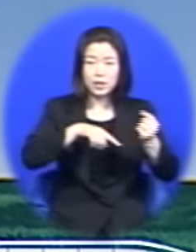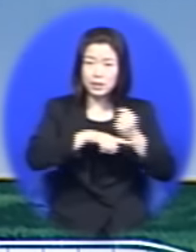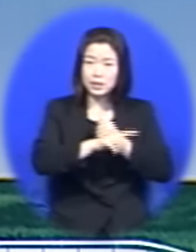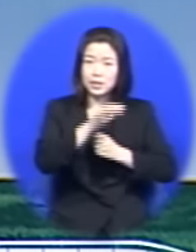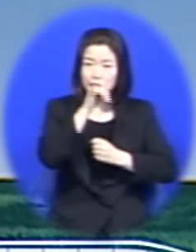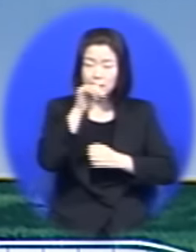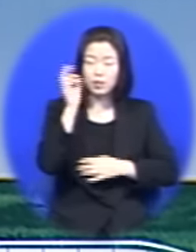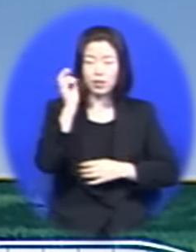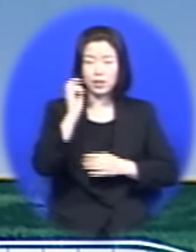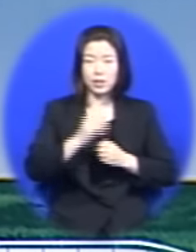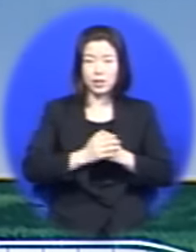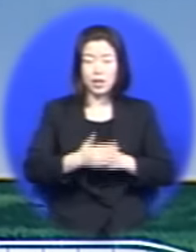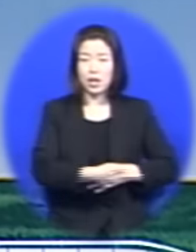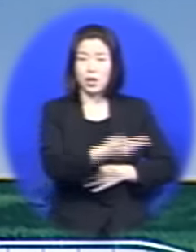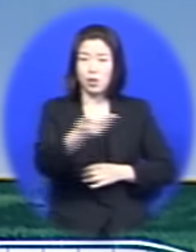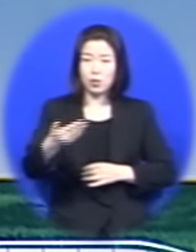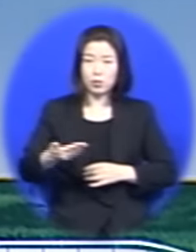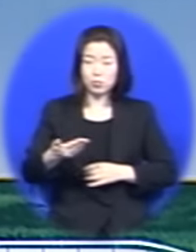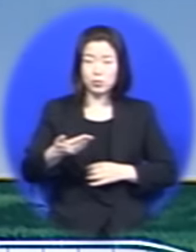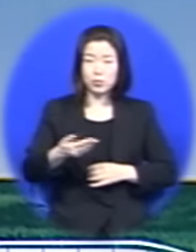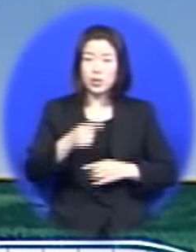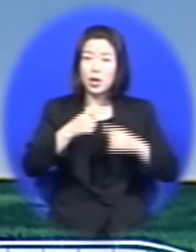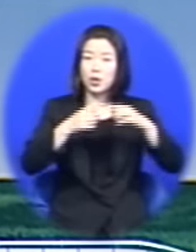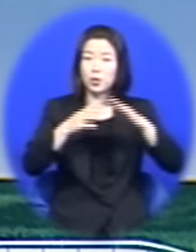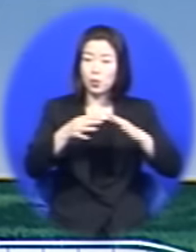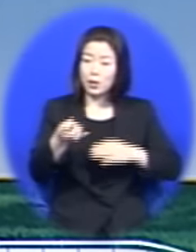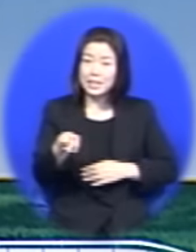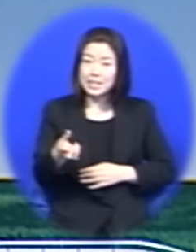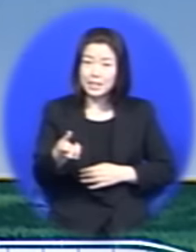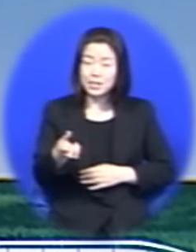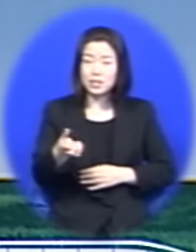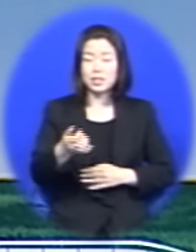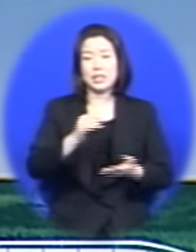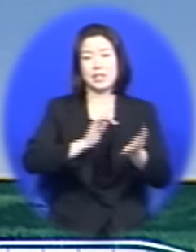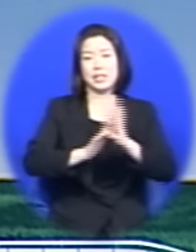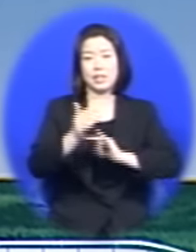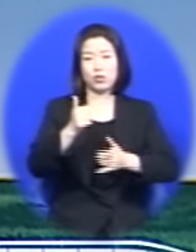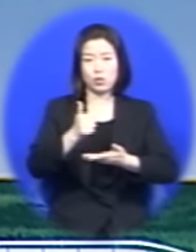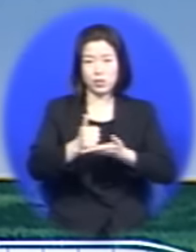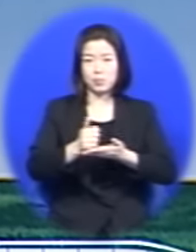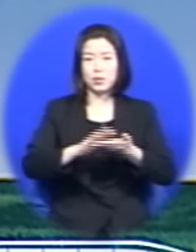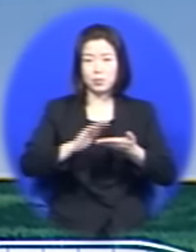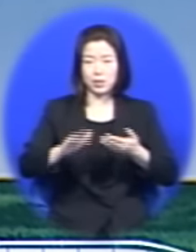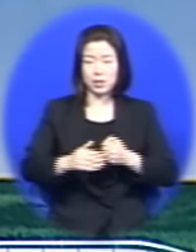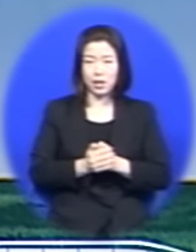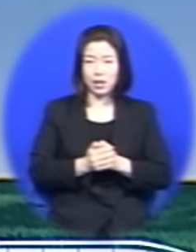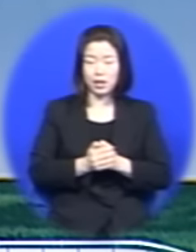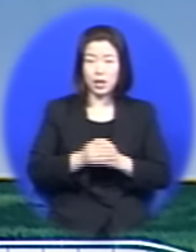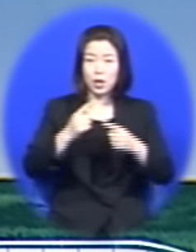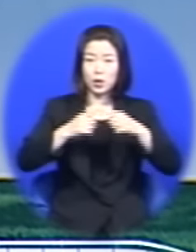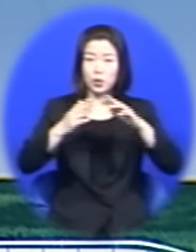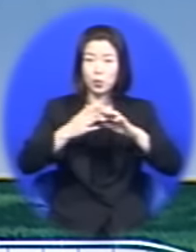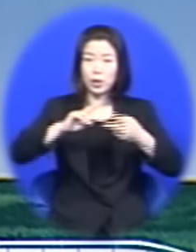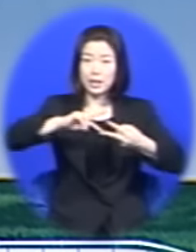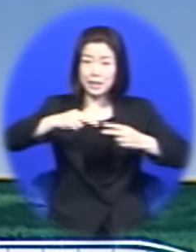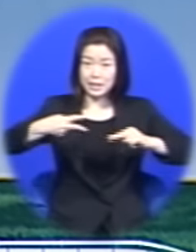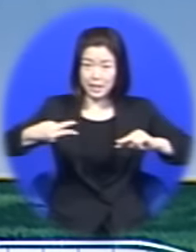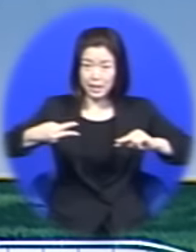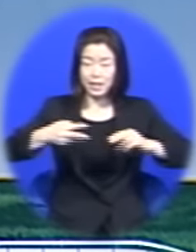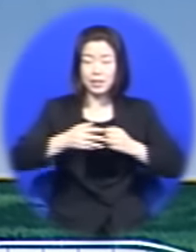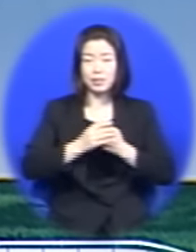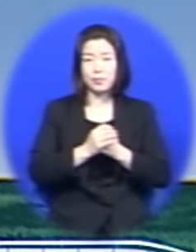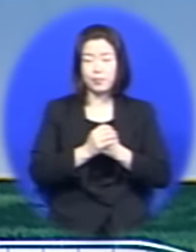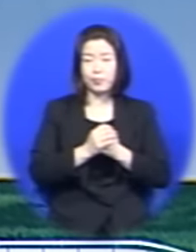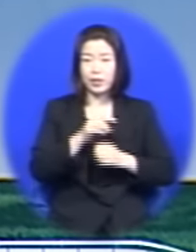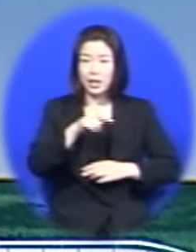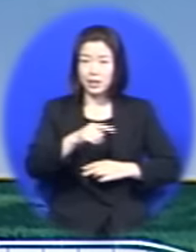같습니다. 여러분, 교회의 씨앗은 예수님입니다. 교회의 DNA라고 그러죠.